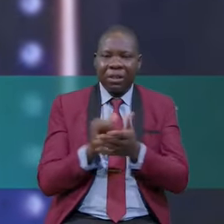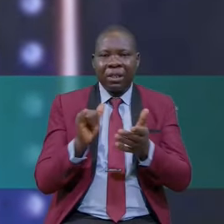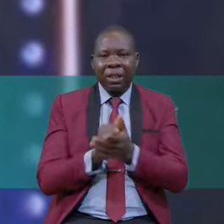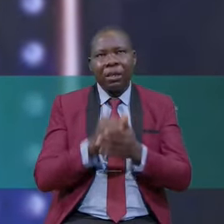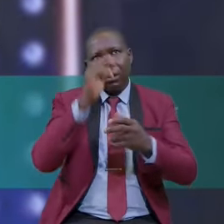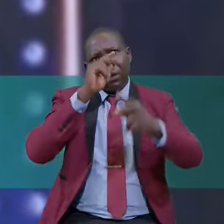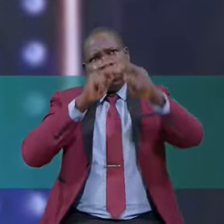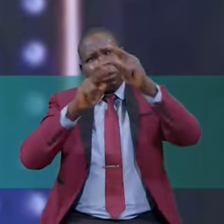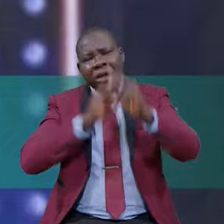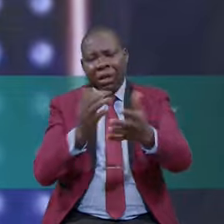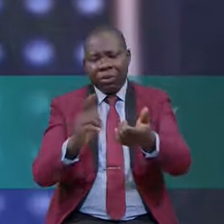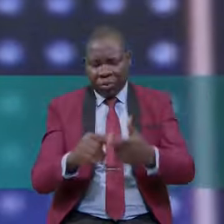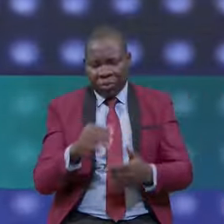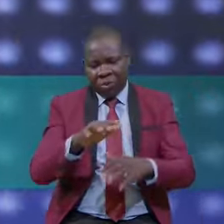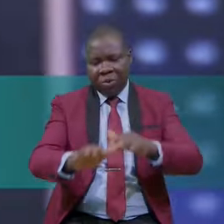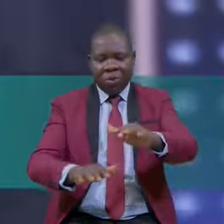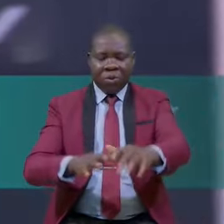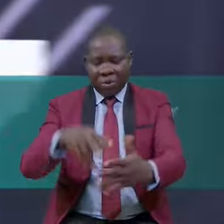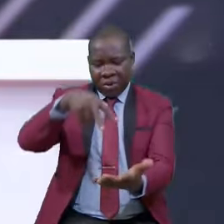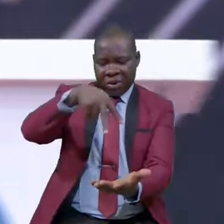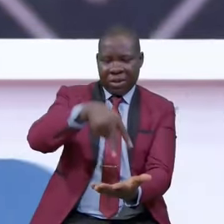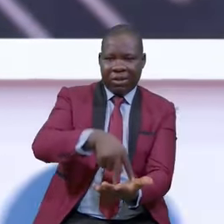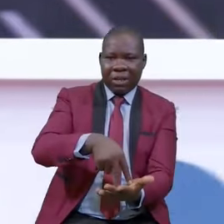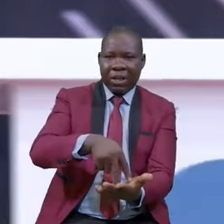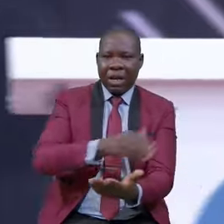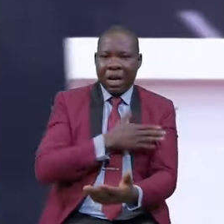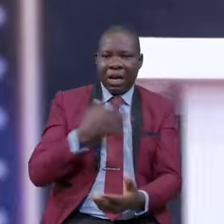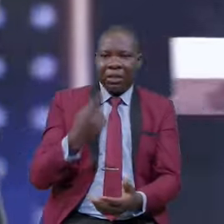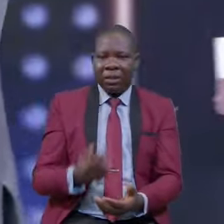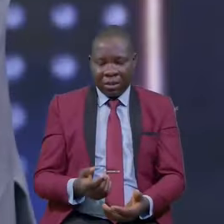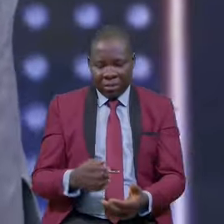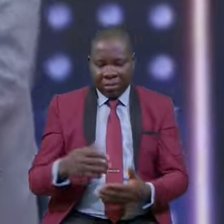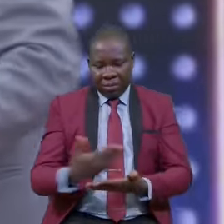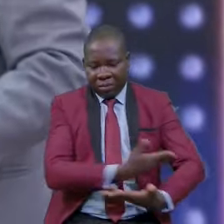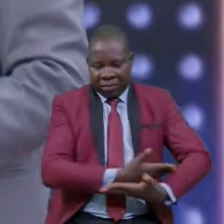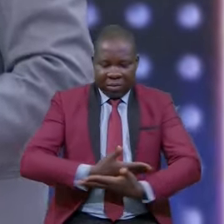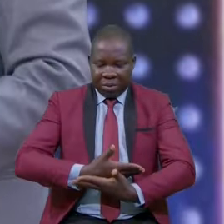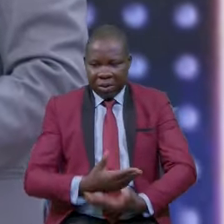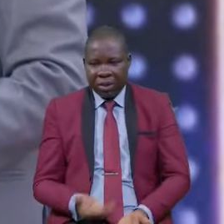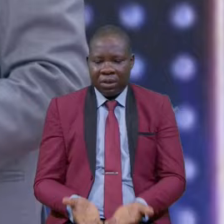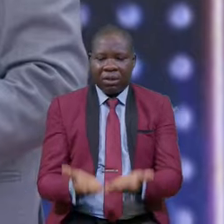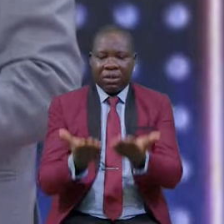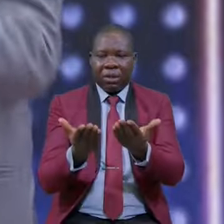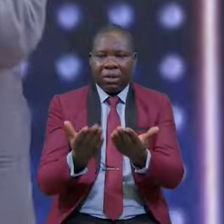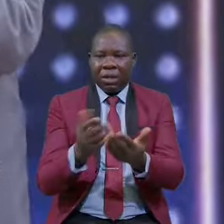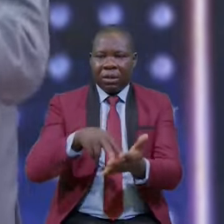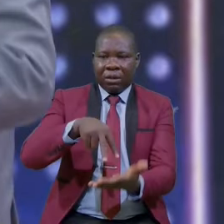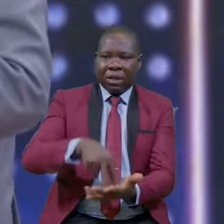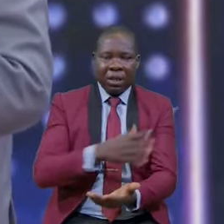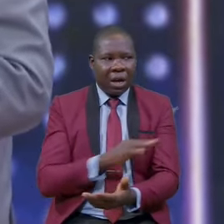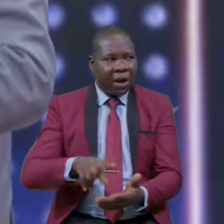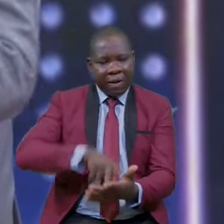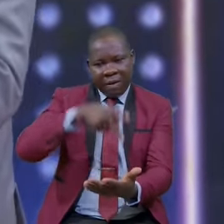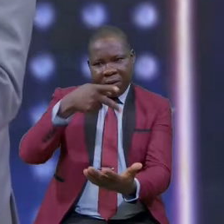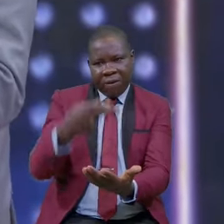Moi, je veux marcher, je veux me lever, et le bébé se lève un peu et tombe encore. But the baby does